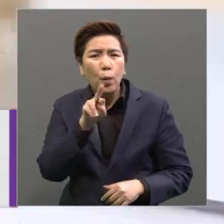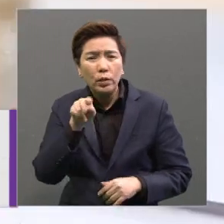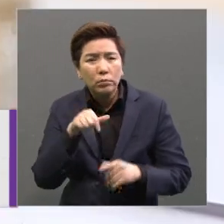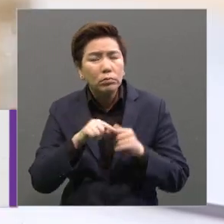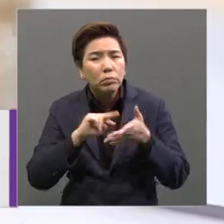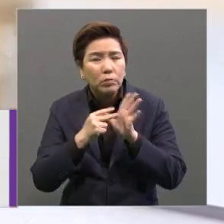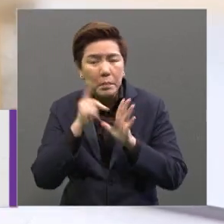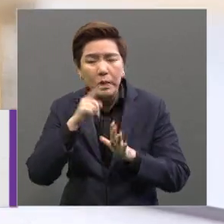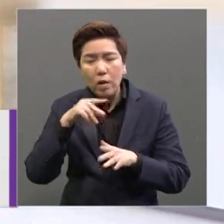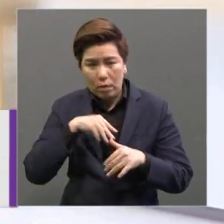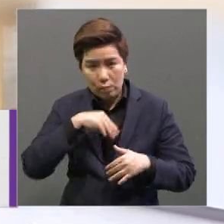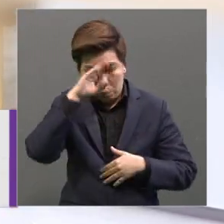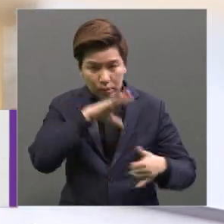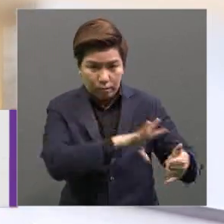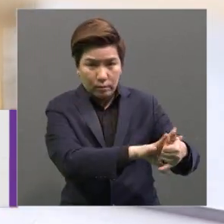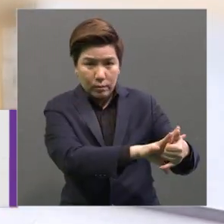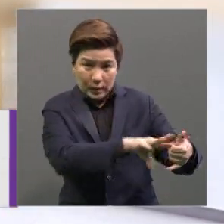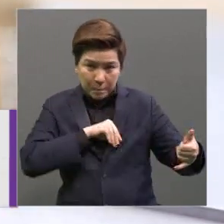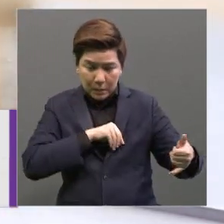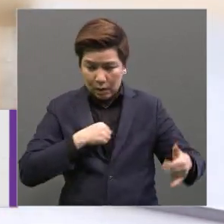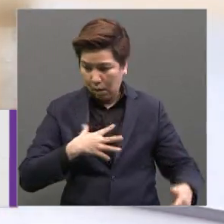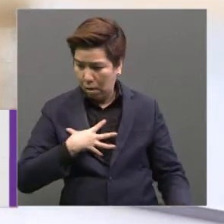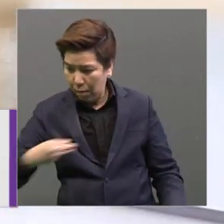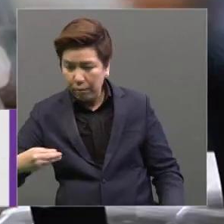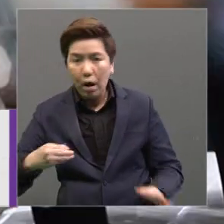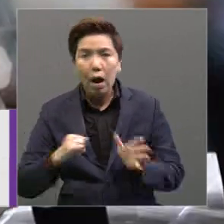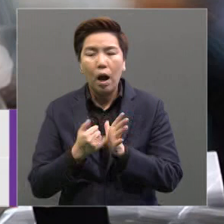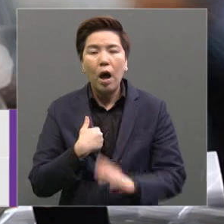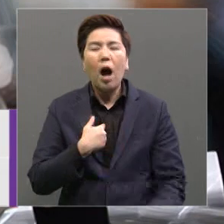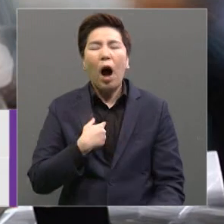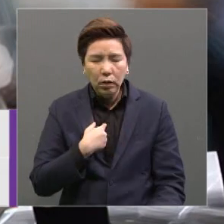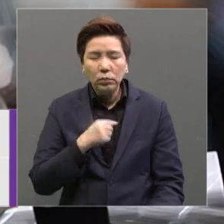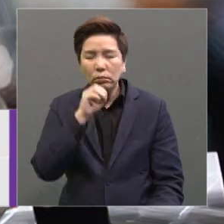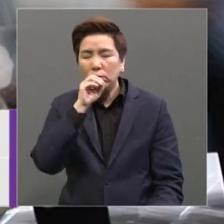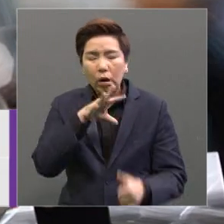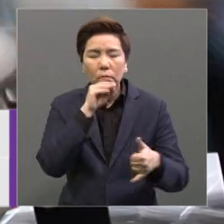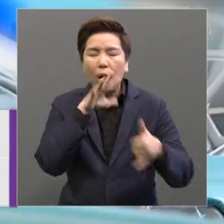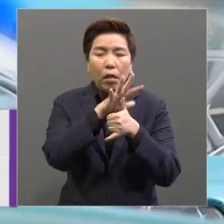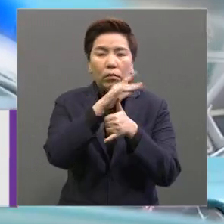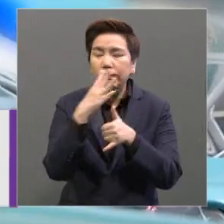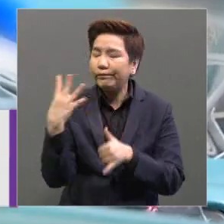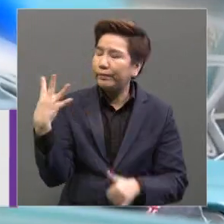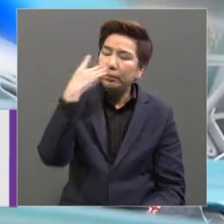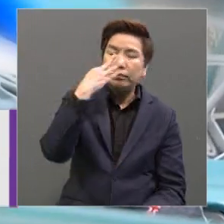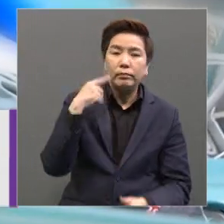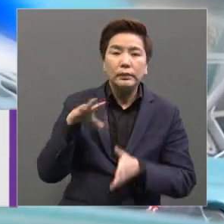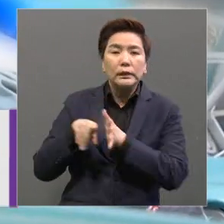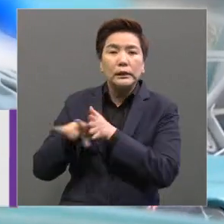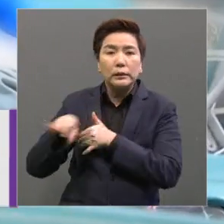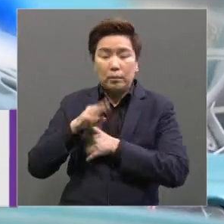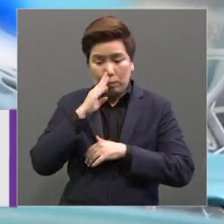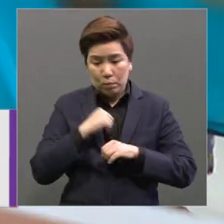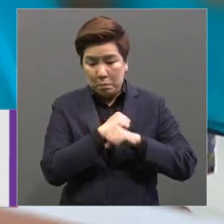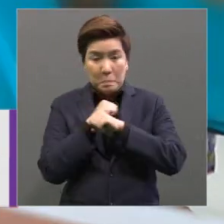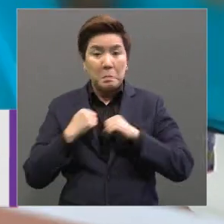ไอกรนเนี่ยเป็นโรคติดต่อนะฮะติดกันได้ง่ายครับจากอาการไอจามรดกันโดยตรงผู้สัมผัสโรคที่ไม่มีภูมิ